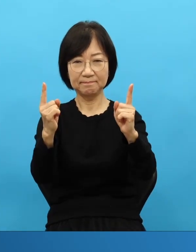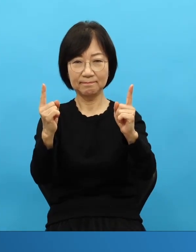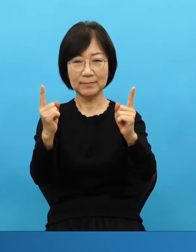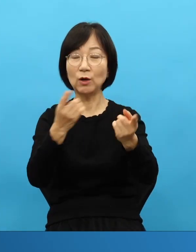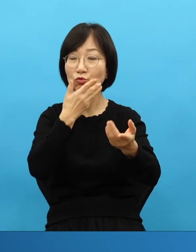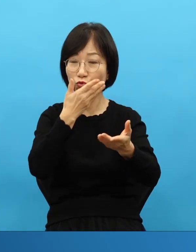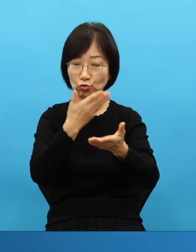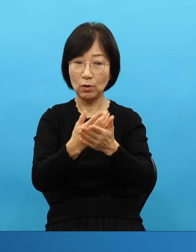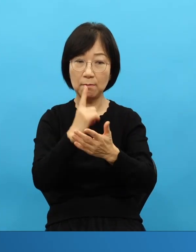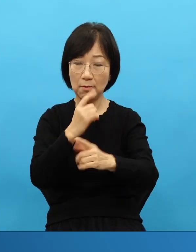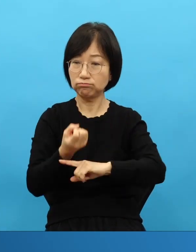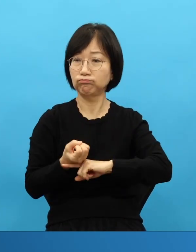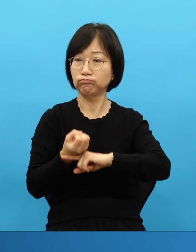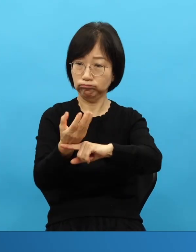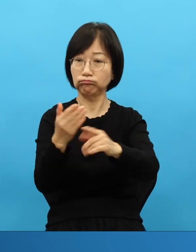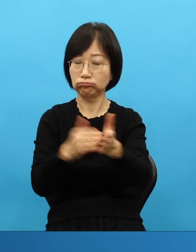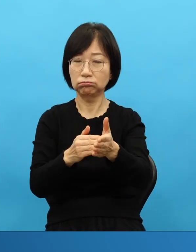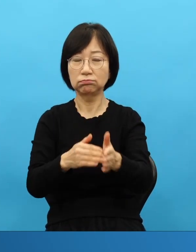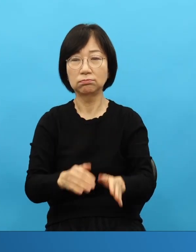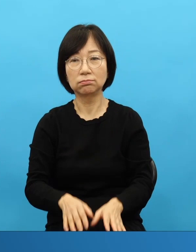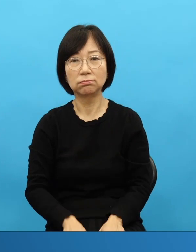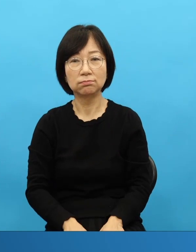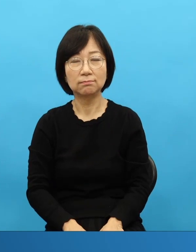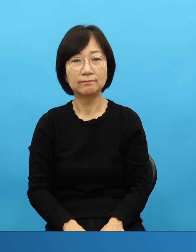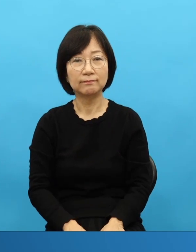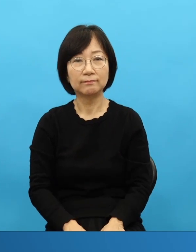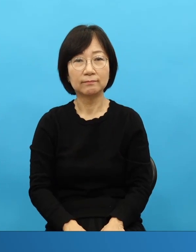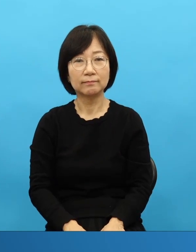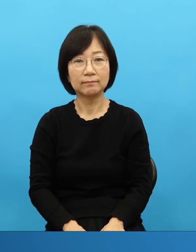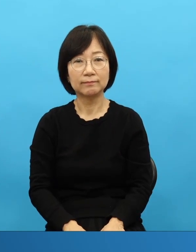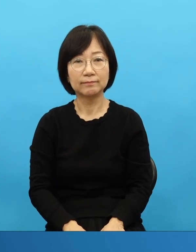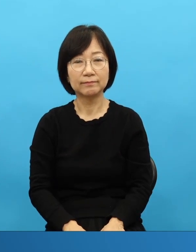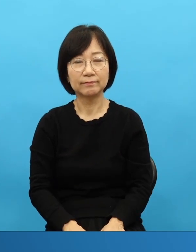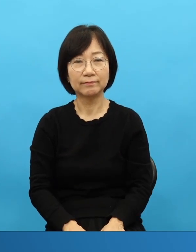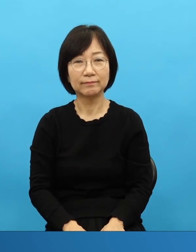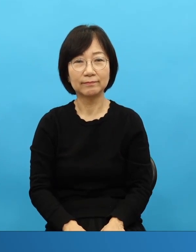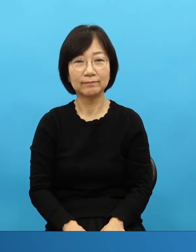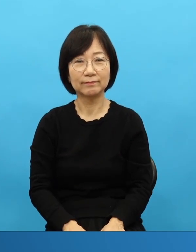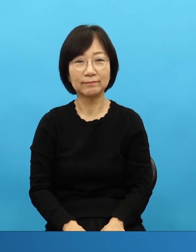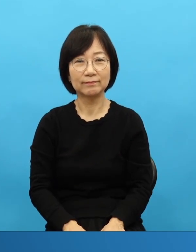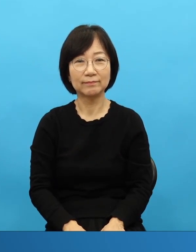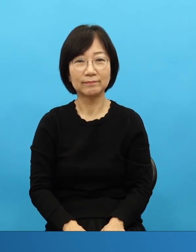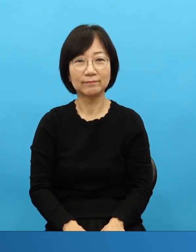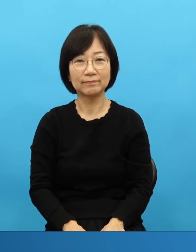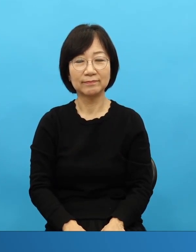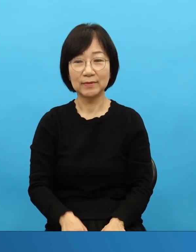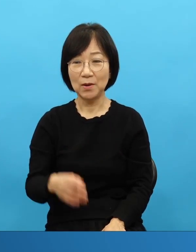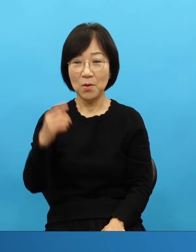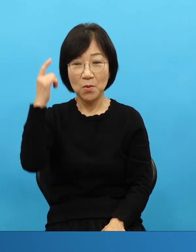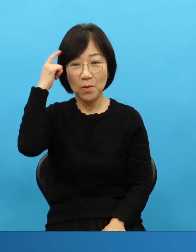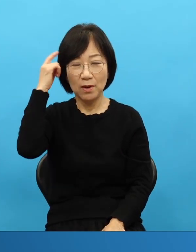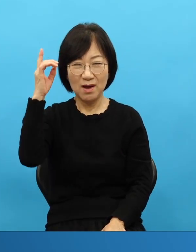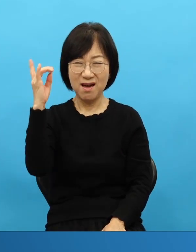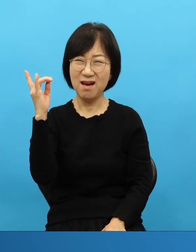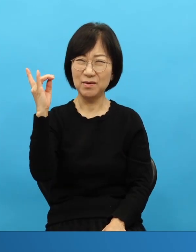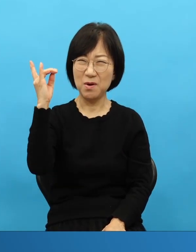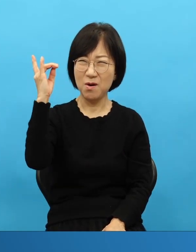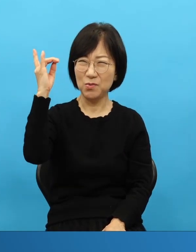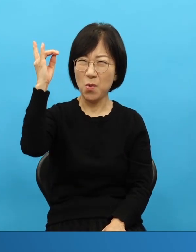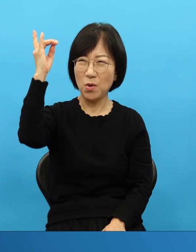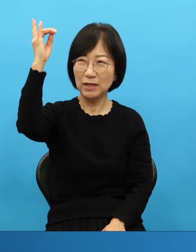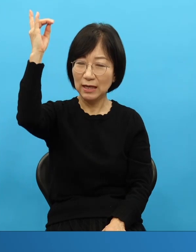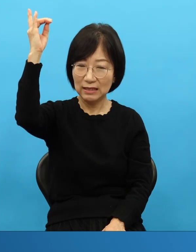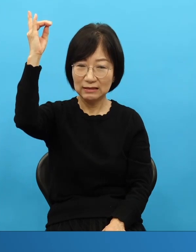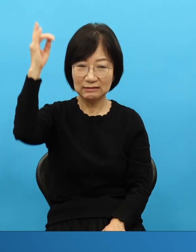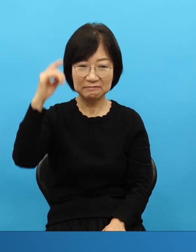he said many important words. 왠가 하니까 다시 오니까 골리앗이 그들의 신의 이름으로 저주했어요. That when David approached